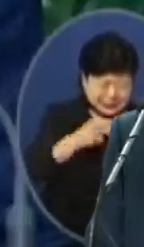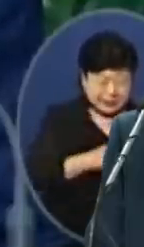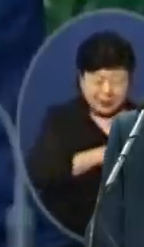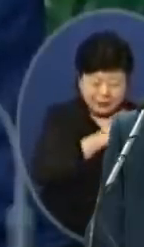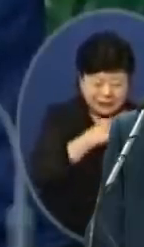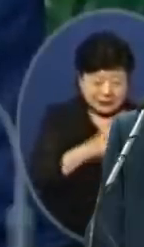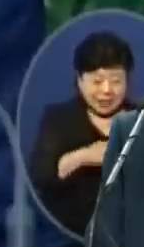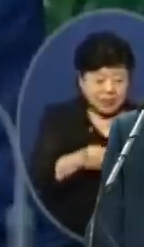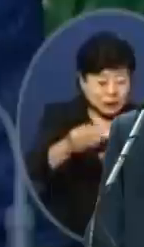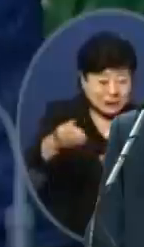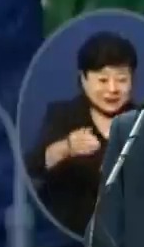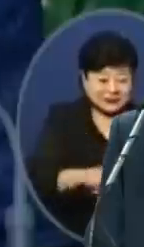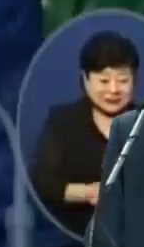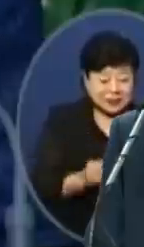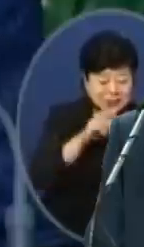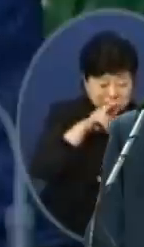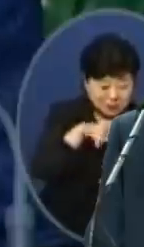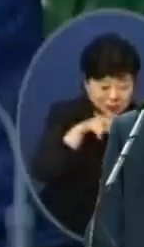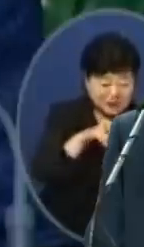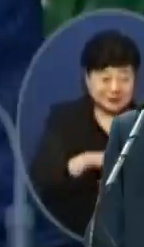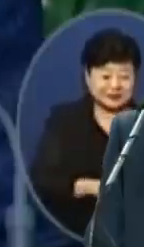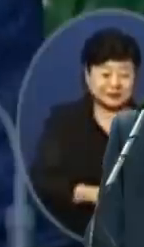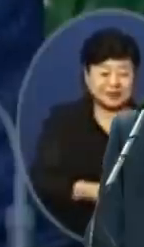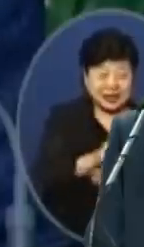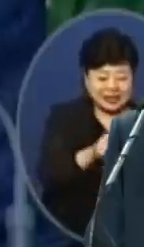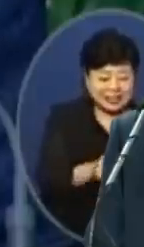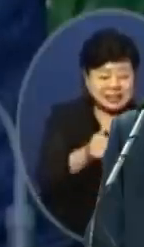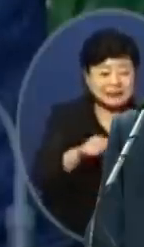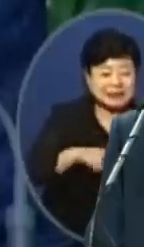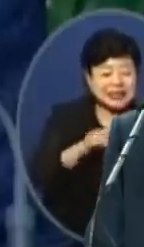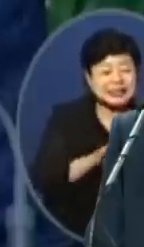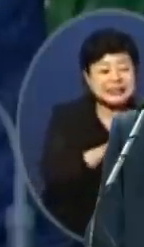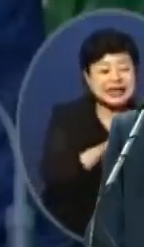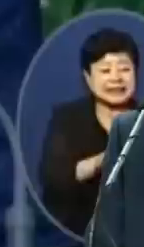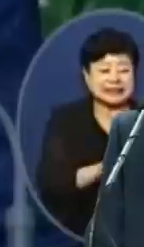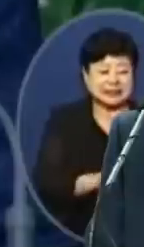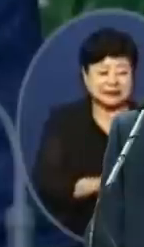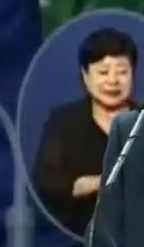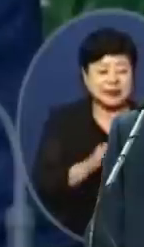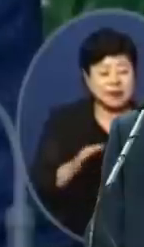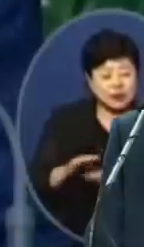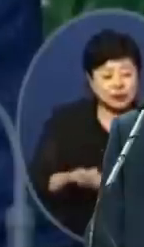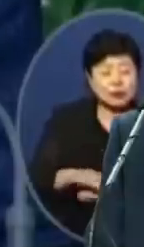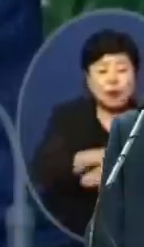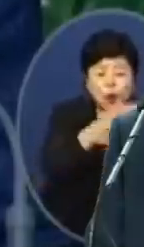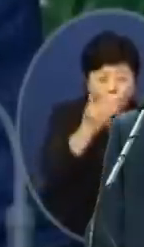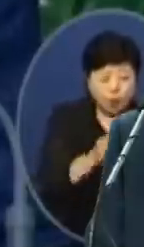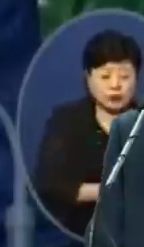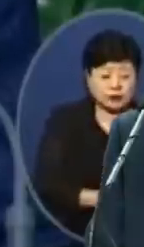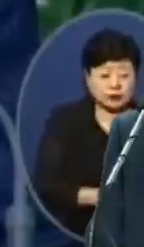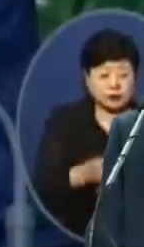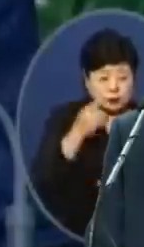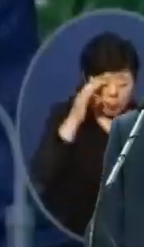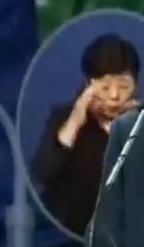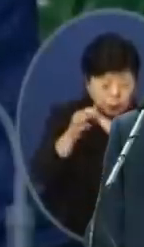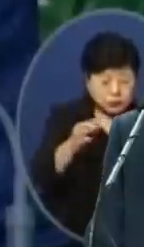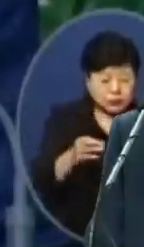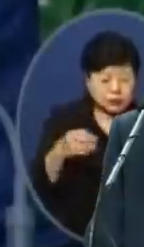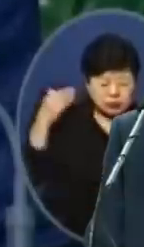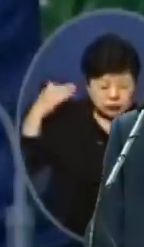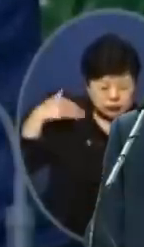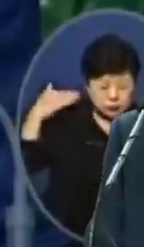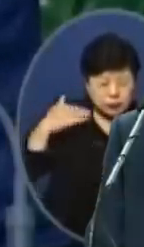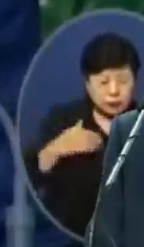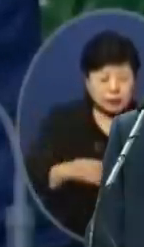가져왔습니다. 여러분, 성경에 하나님이 자기를 사랑하는 자를 위해서 예비해 놓은 모든 것은 눈으로 보지 못하고 귀로 듣지